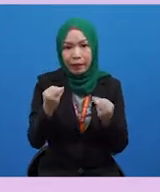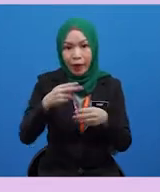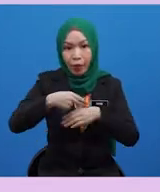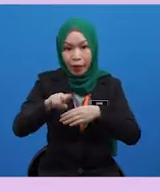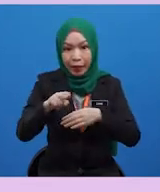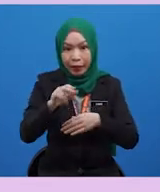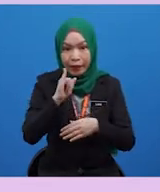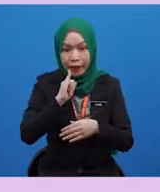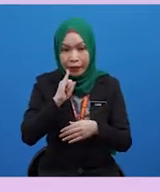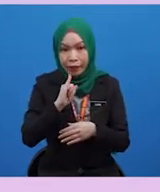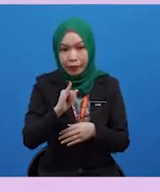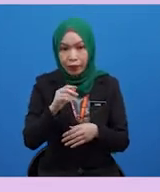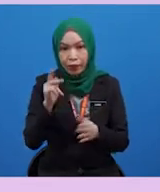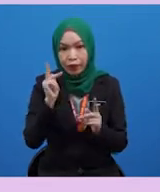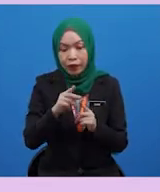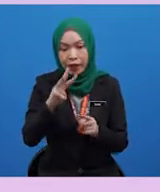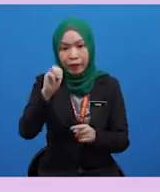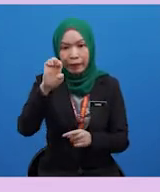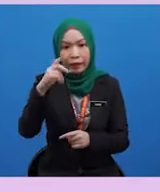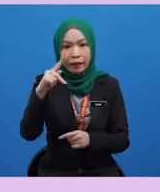Kelima, syarat dan hasil.